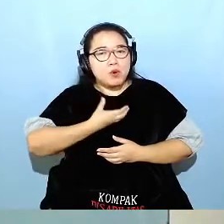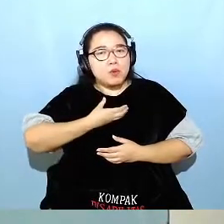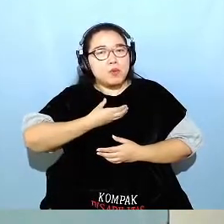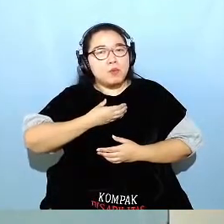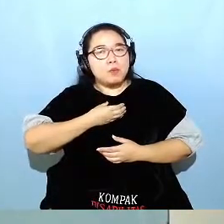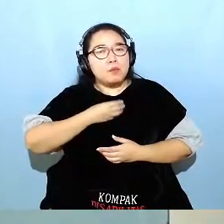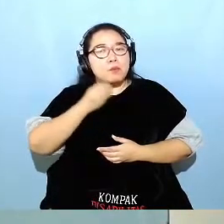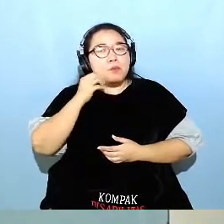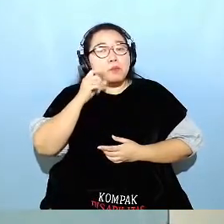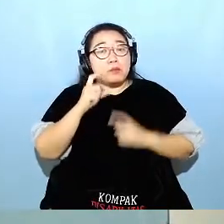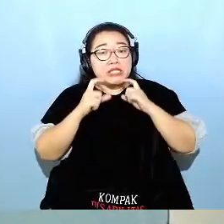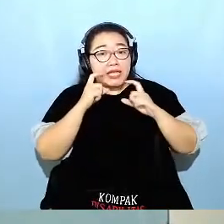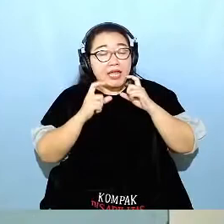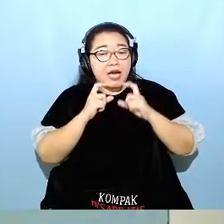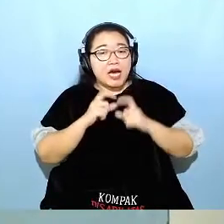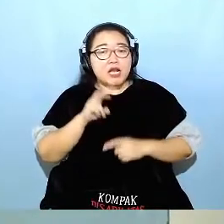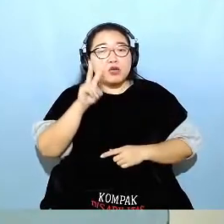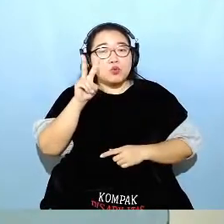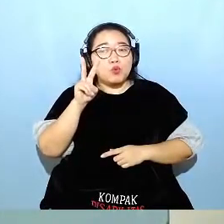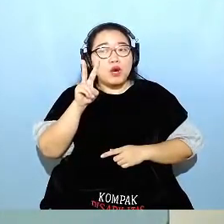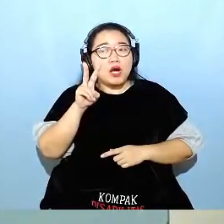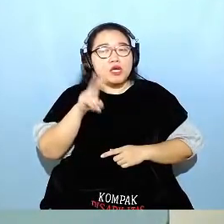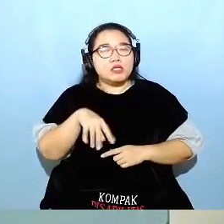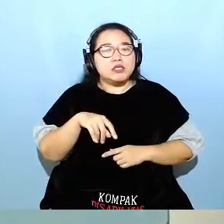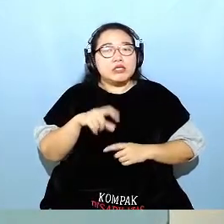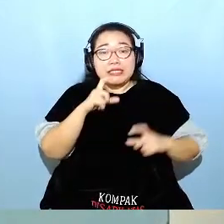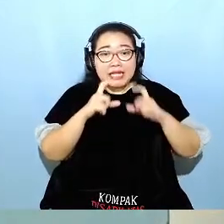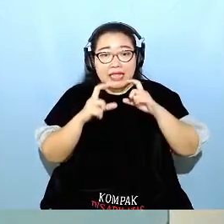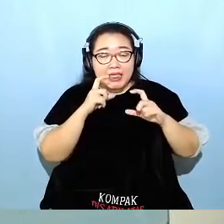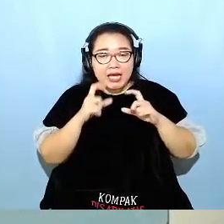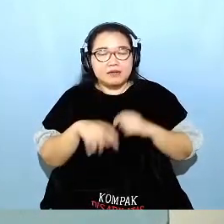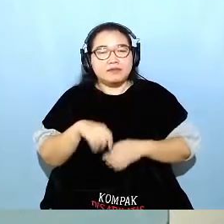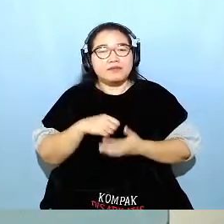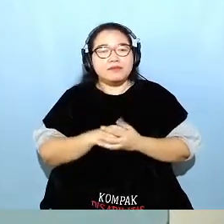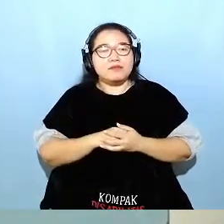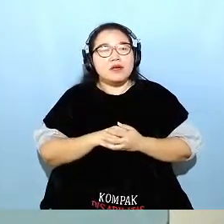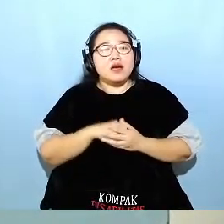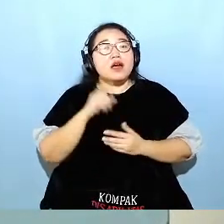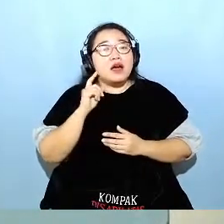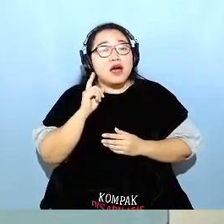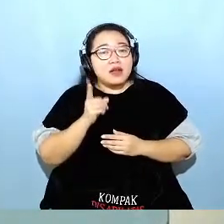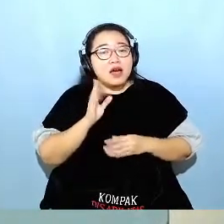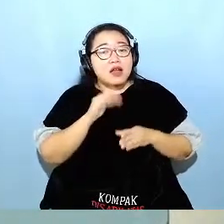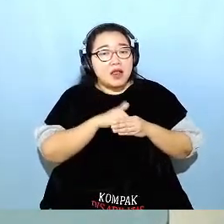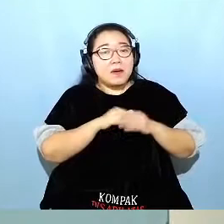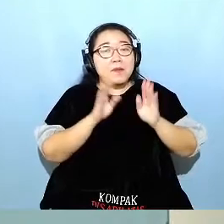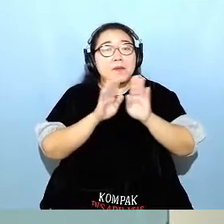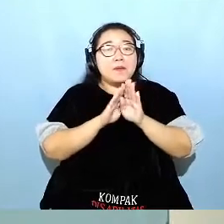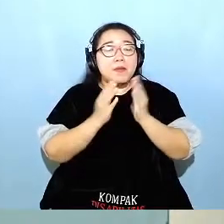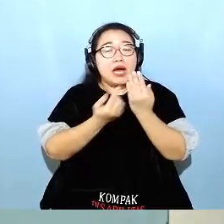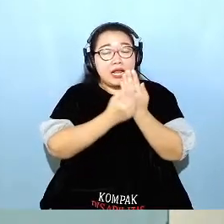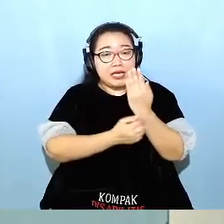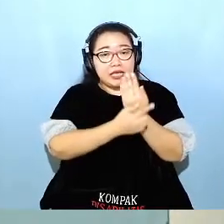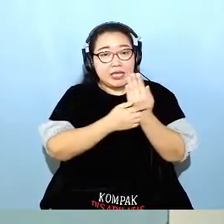dua kisah yang ada dalam kitab suci, dua kisah yang ada dalam Alkitab.